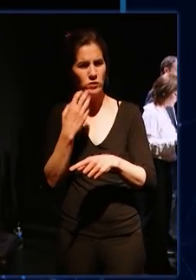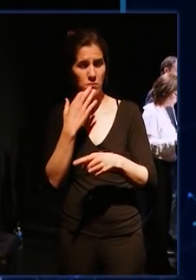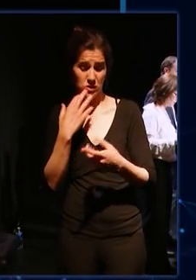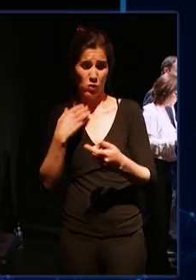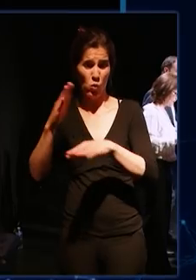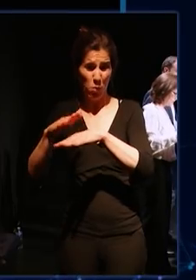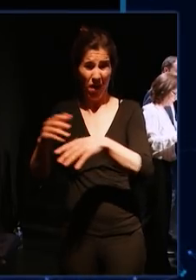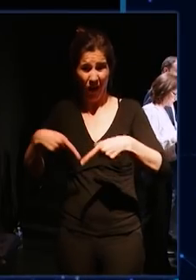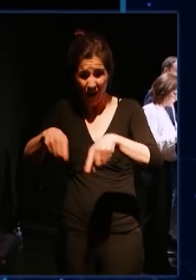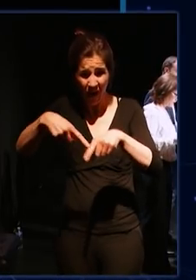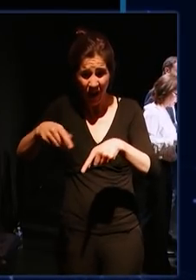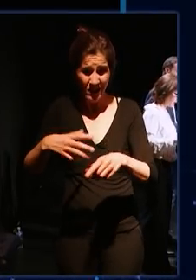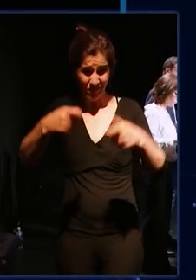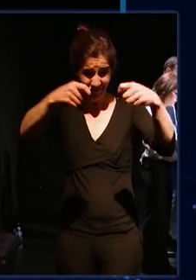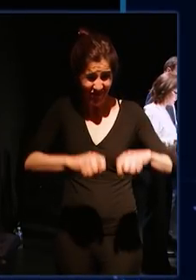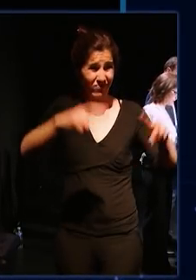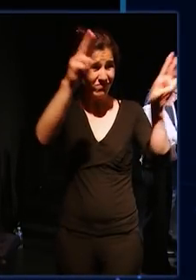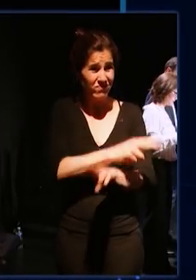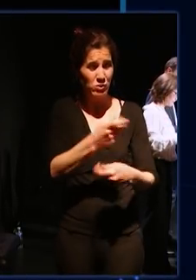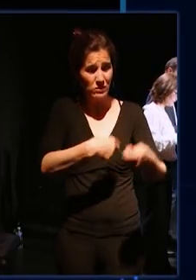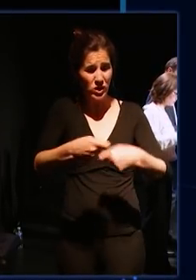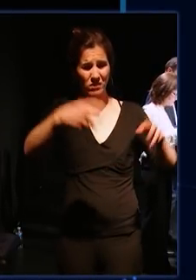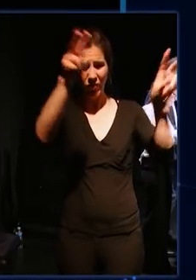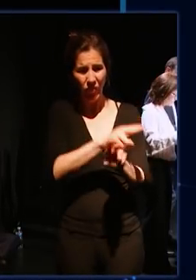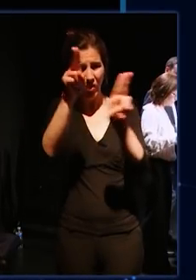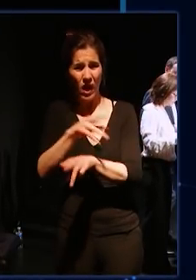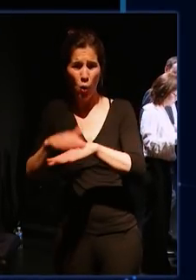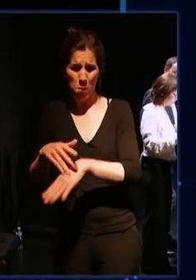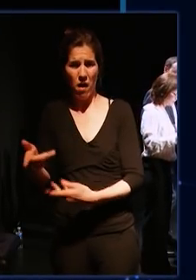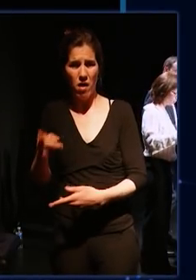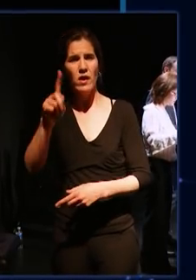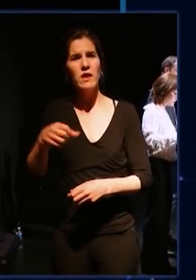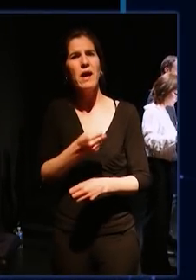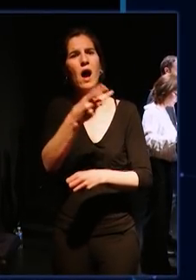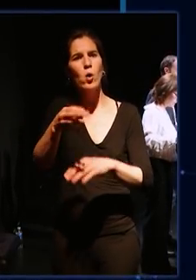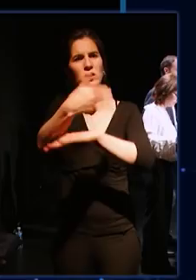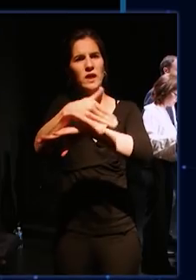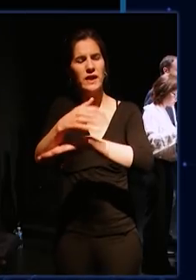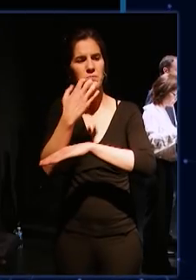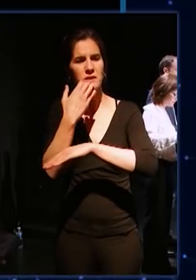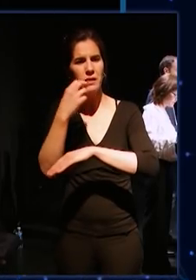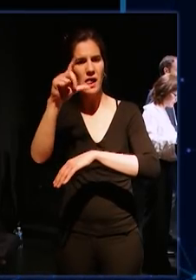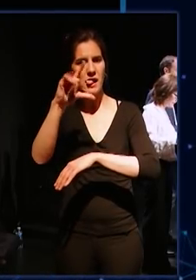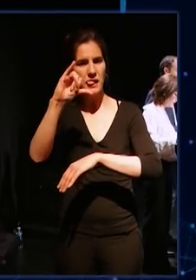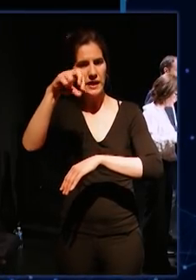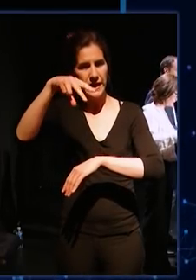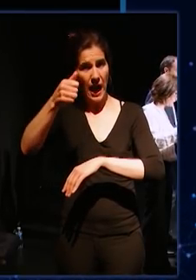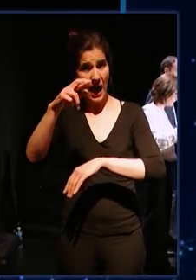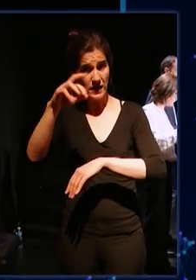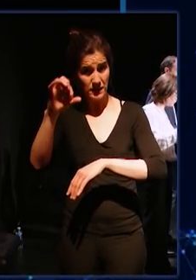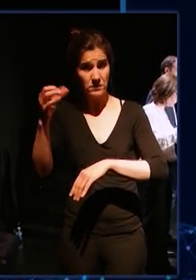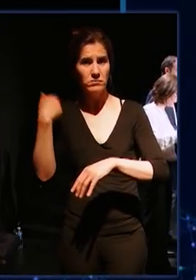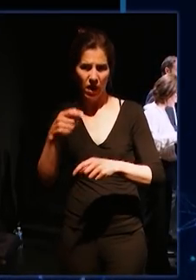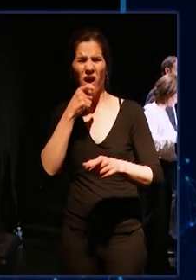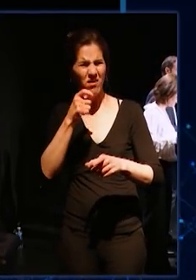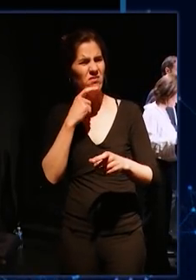negocis d'aquesta zona. De la mateixa manera, alguns dels carrils bicis creats, com el del carrer Llinàs, també han estat objecte de crítica, i així com la bicicleta, l'aparcament de